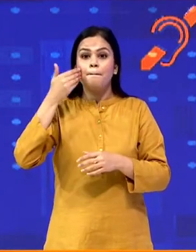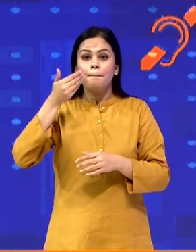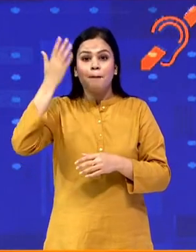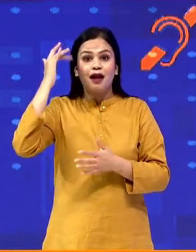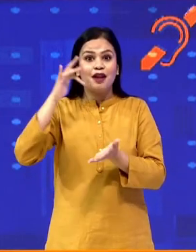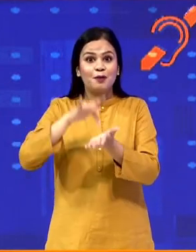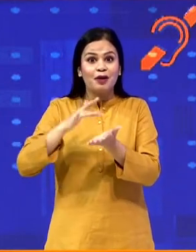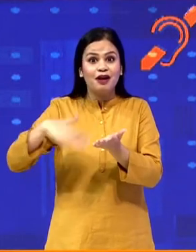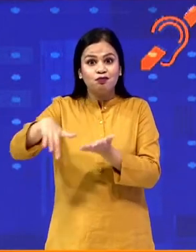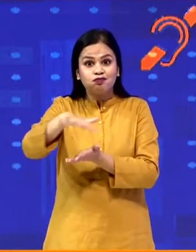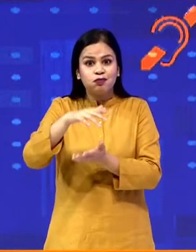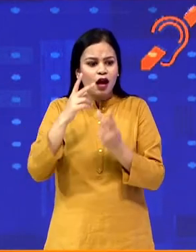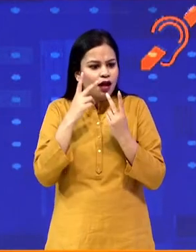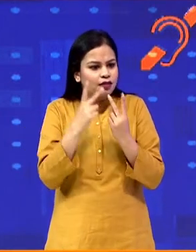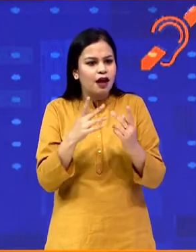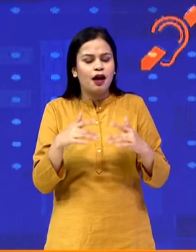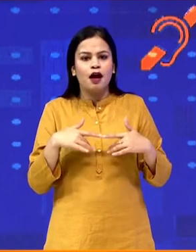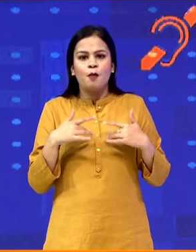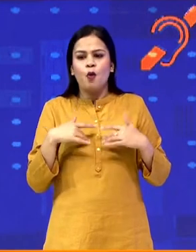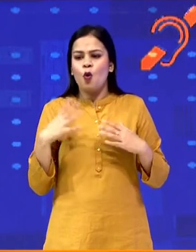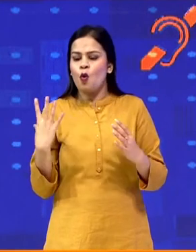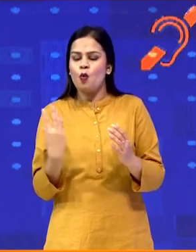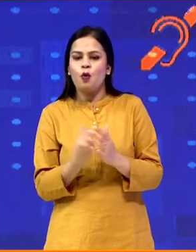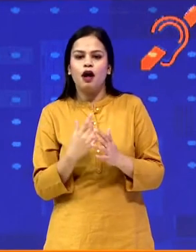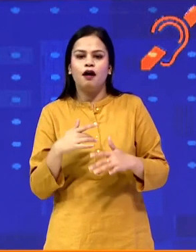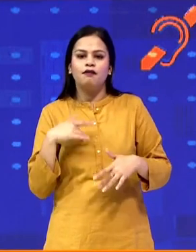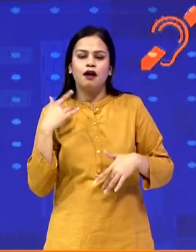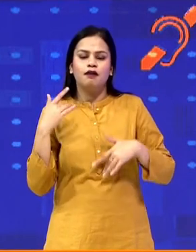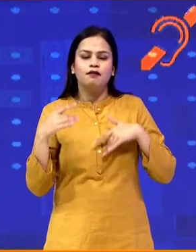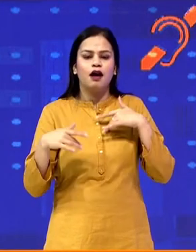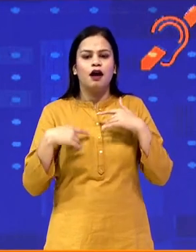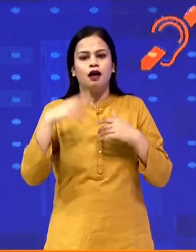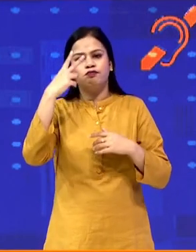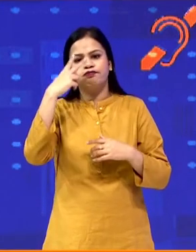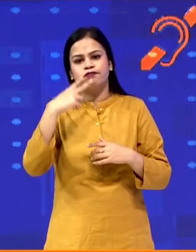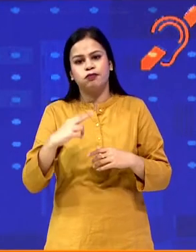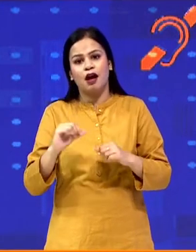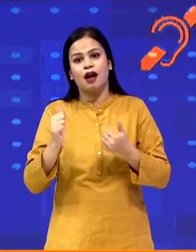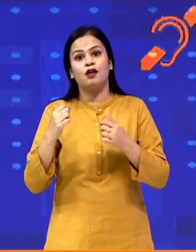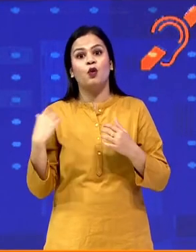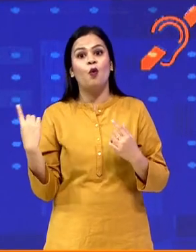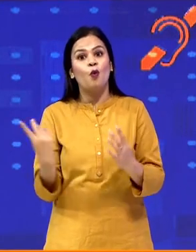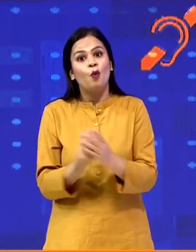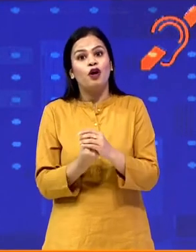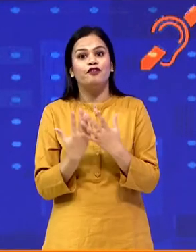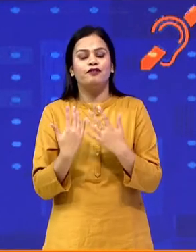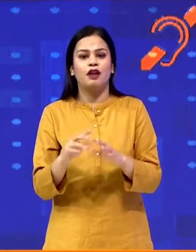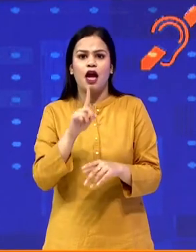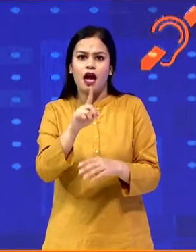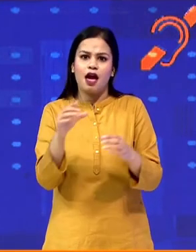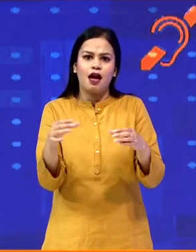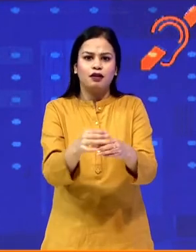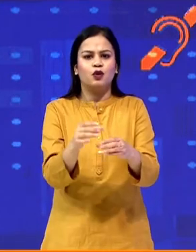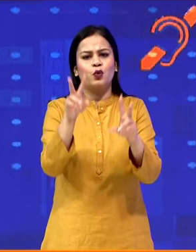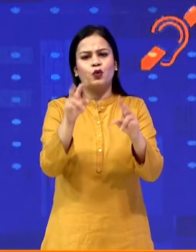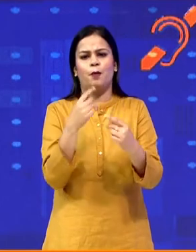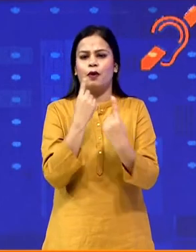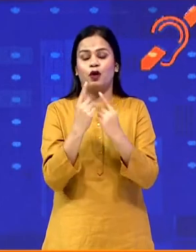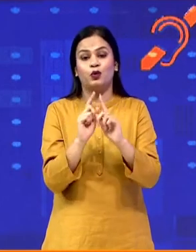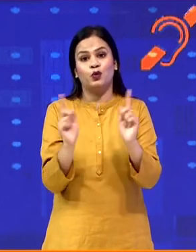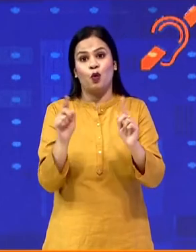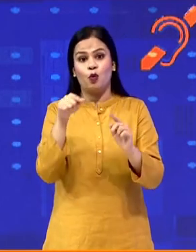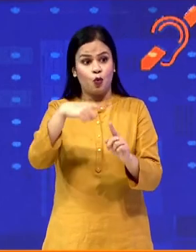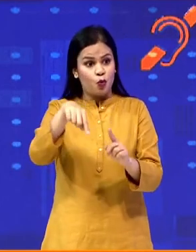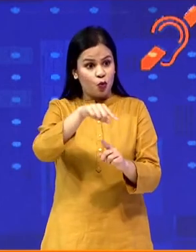था की हम सब भाऊ को गए थे एक पर्टिकुलर पार्टी की बात हम नहीं करेंगे वह भाव हुए थे